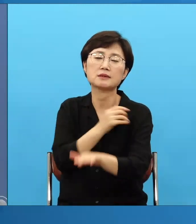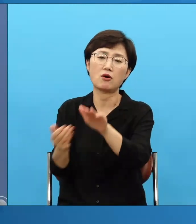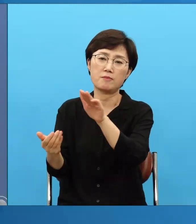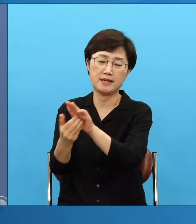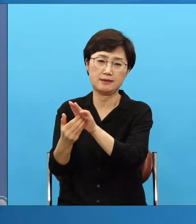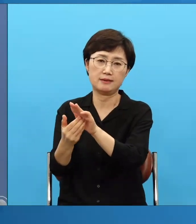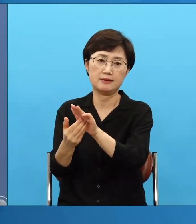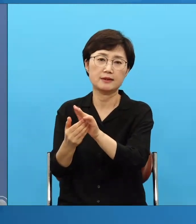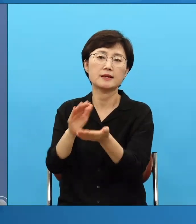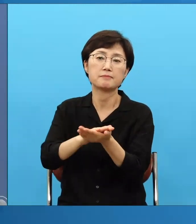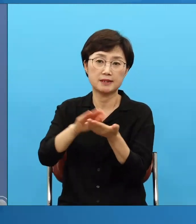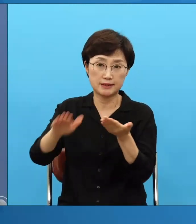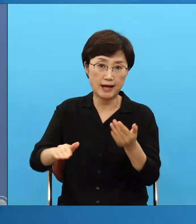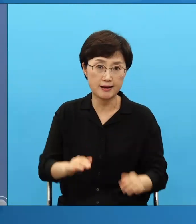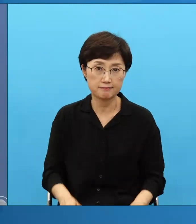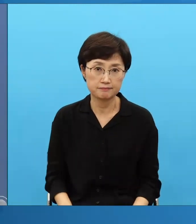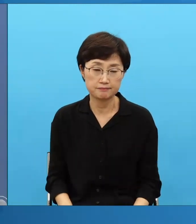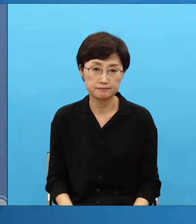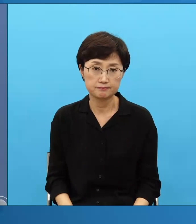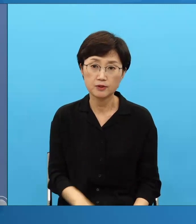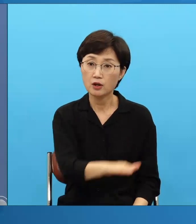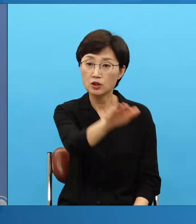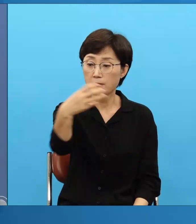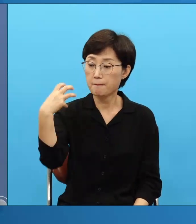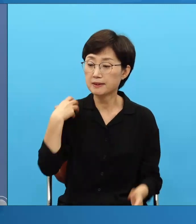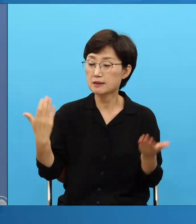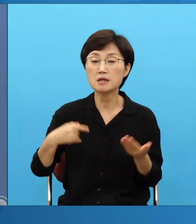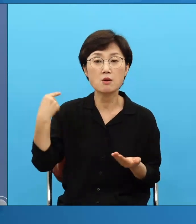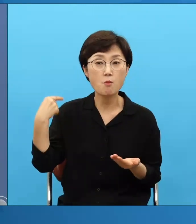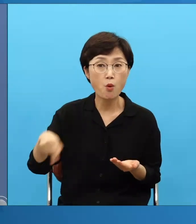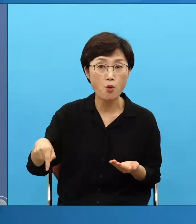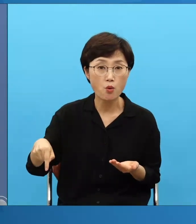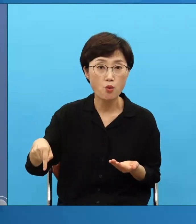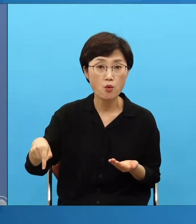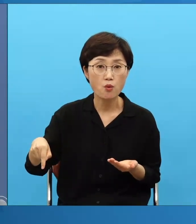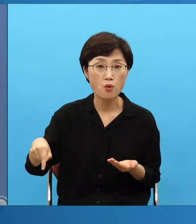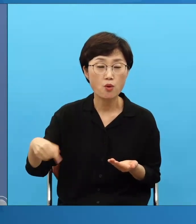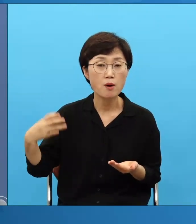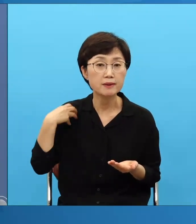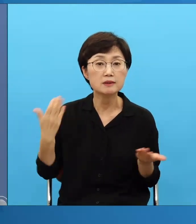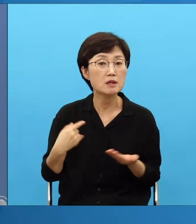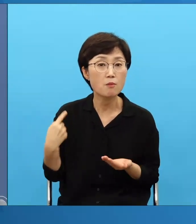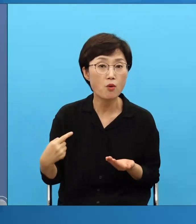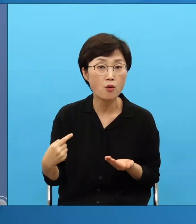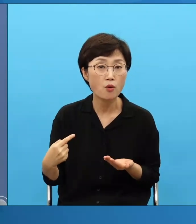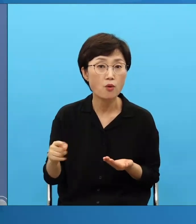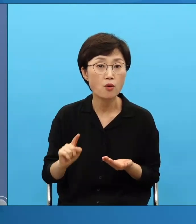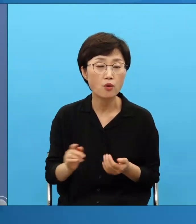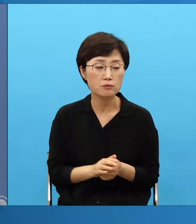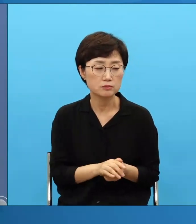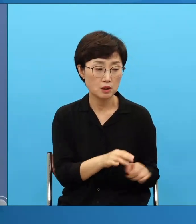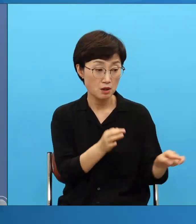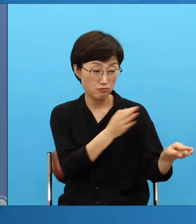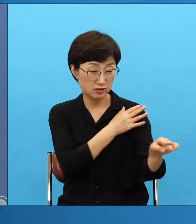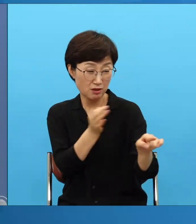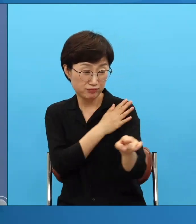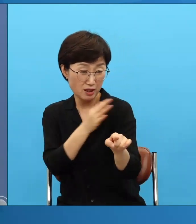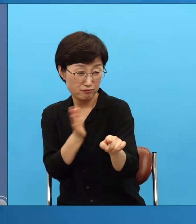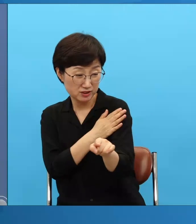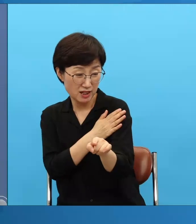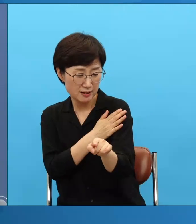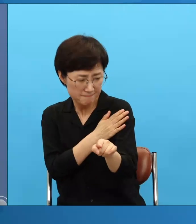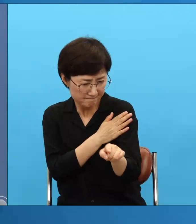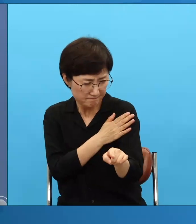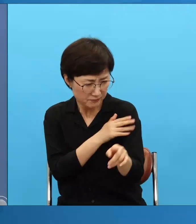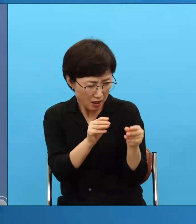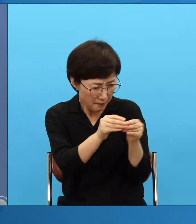save all people. 여러분의 사명은 뭡니까? So what is your calling or mission? 많은 가진 자들이 죽어가면 그들을 살릴